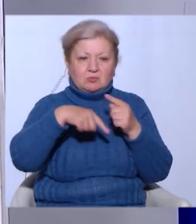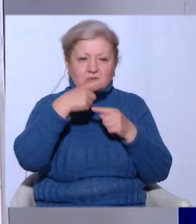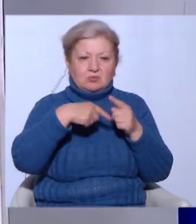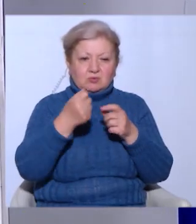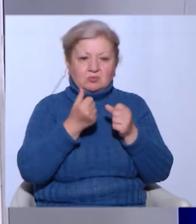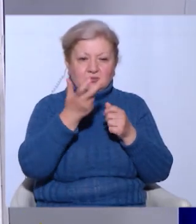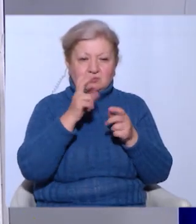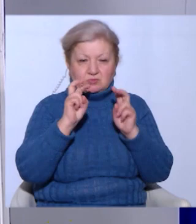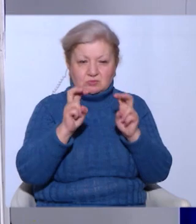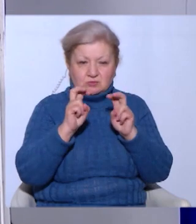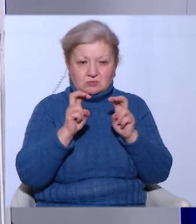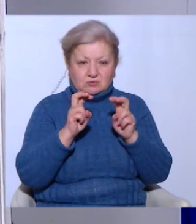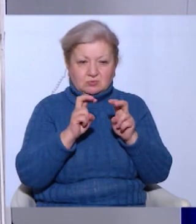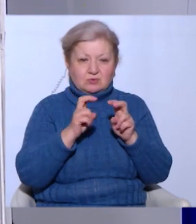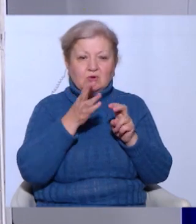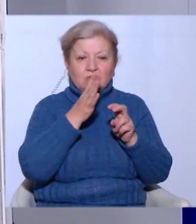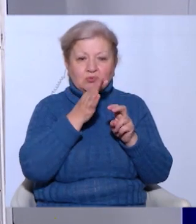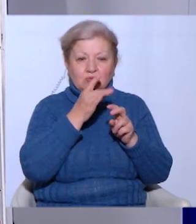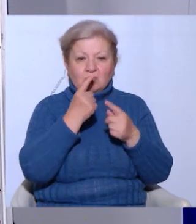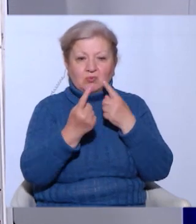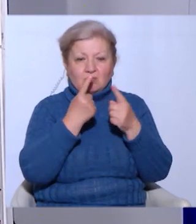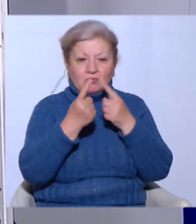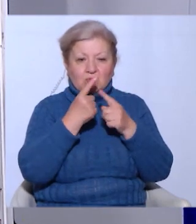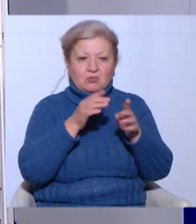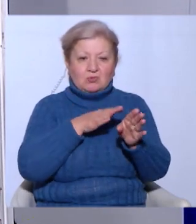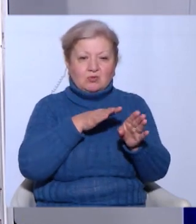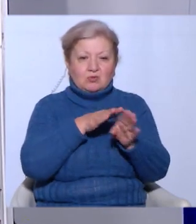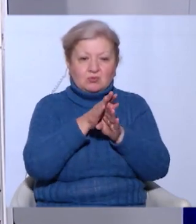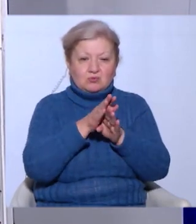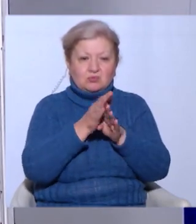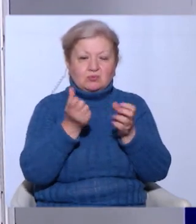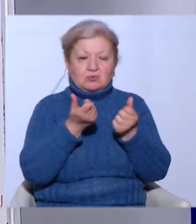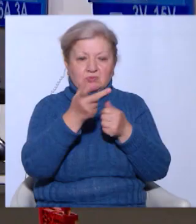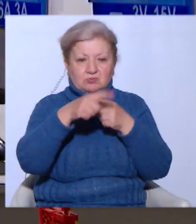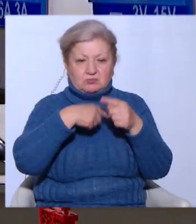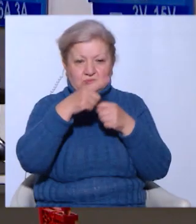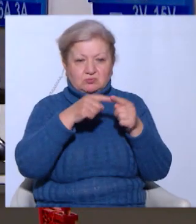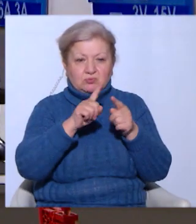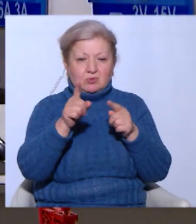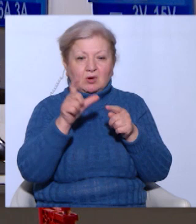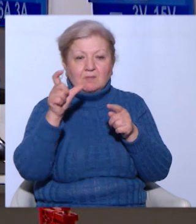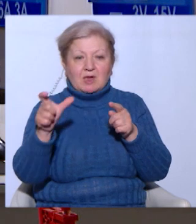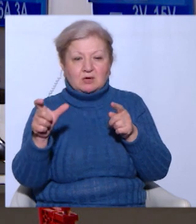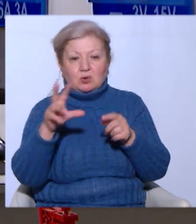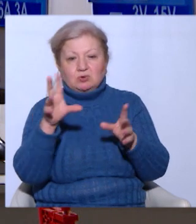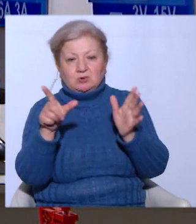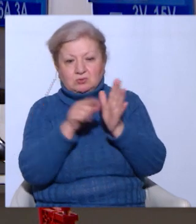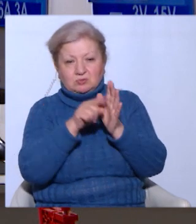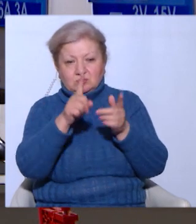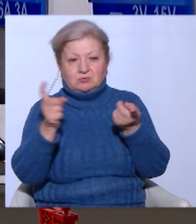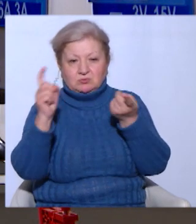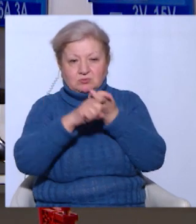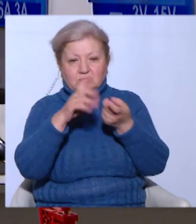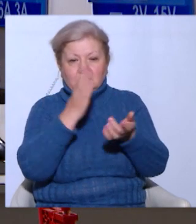ნიშნავს? ბრუნვის სიხშირე ნიშნავს დროის ერთეულში შესრულებულ ბრუნთა რიცხვს, რომელიც პერიოდთან ასეთნაირად არის დაკავშირებული.